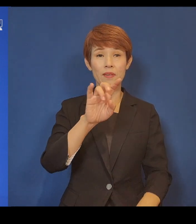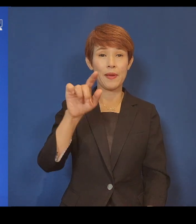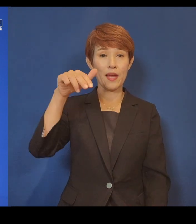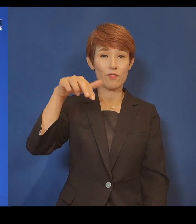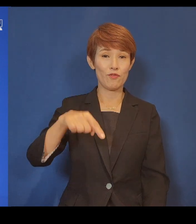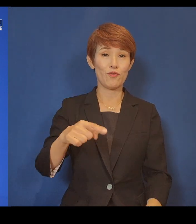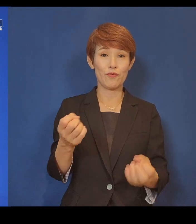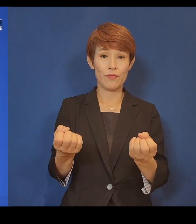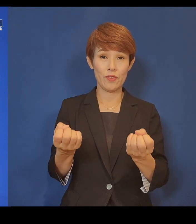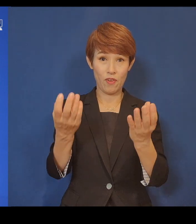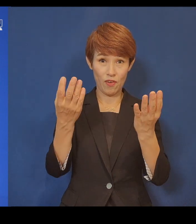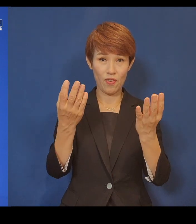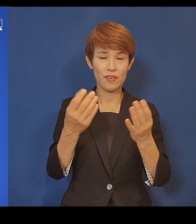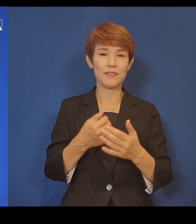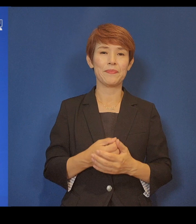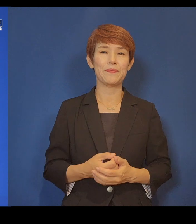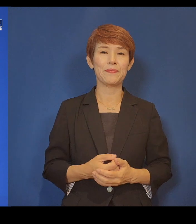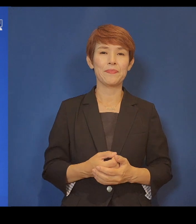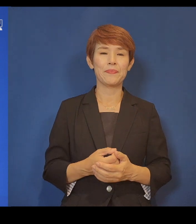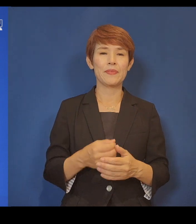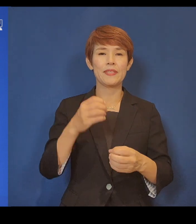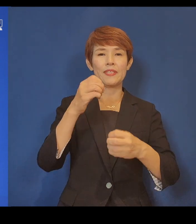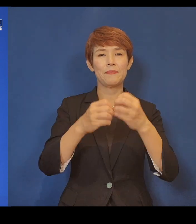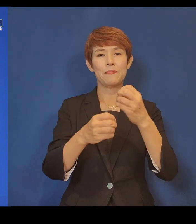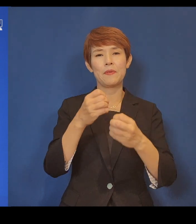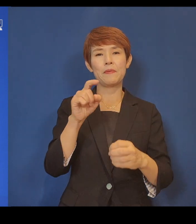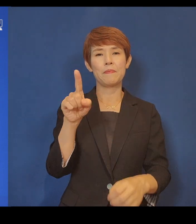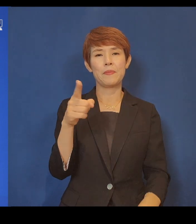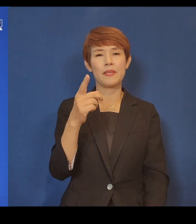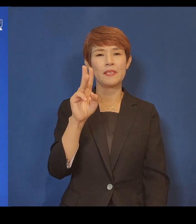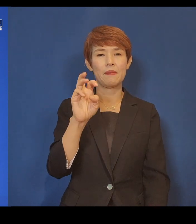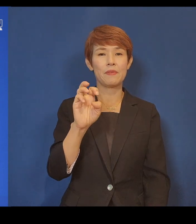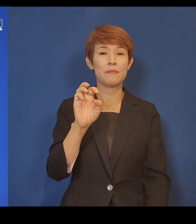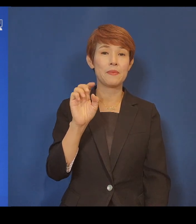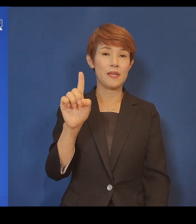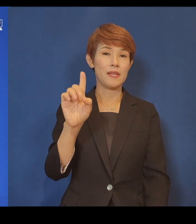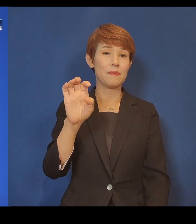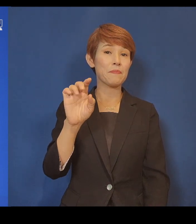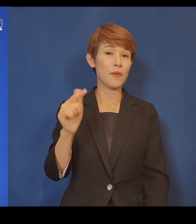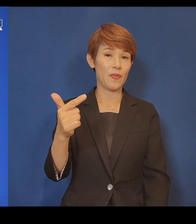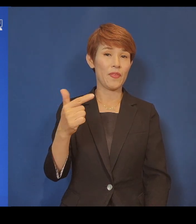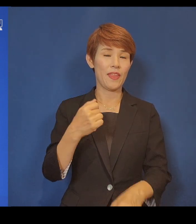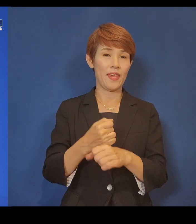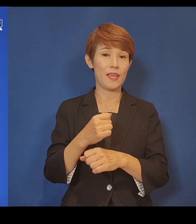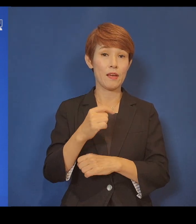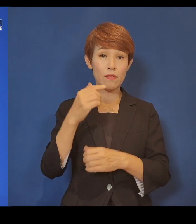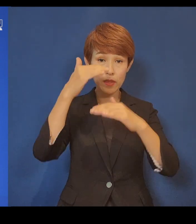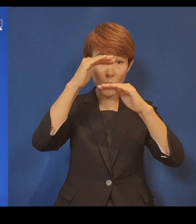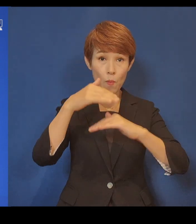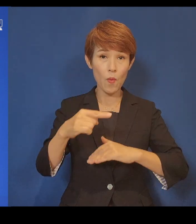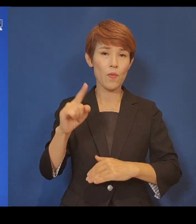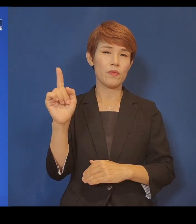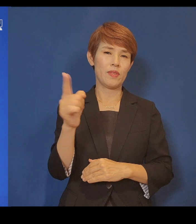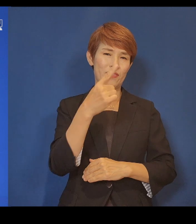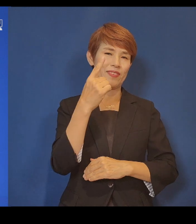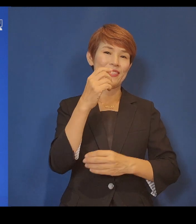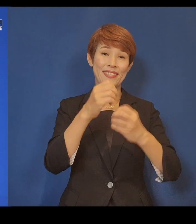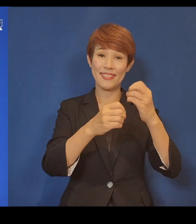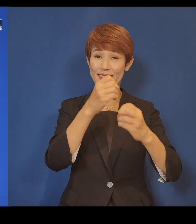맥추절을 맞아서 마태복음을 잠깐 멈추고 시편 131편 다윗의 시로 말씀을 나누려고